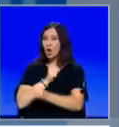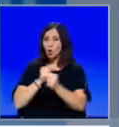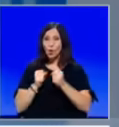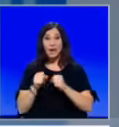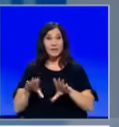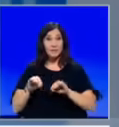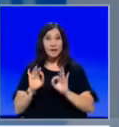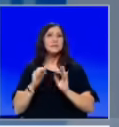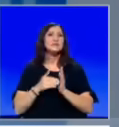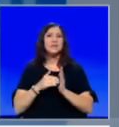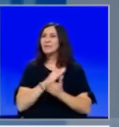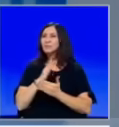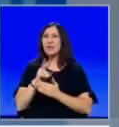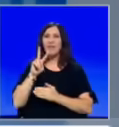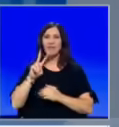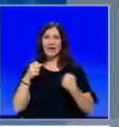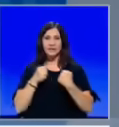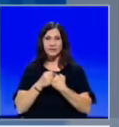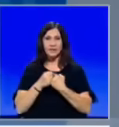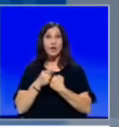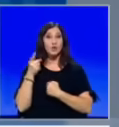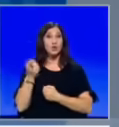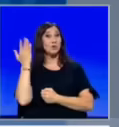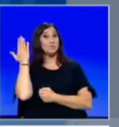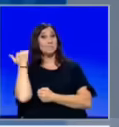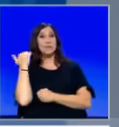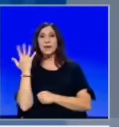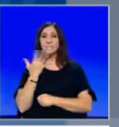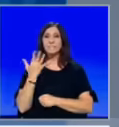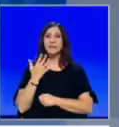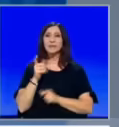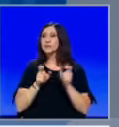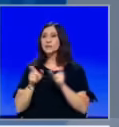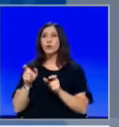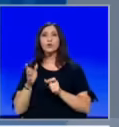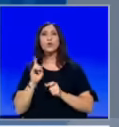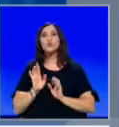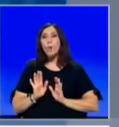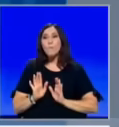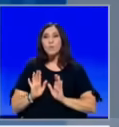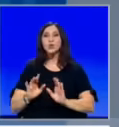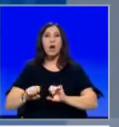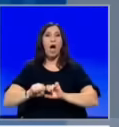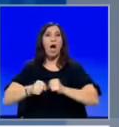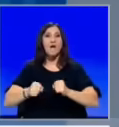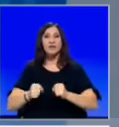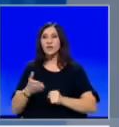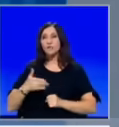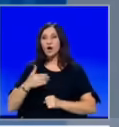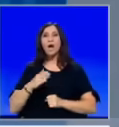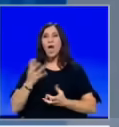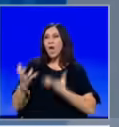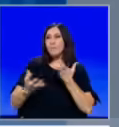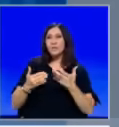е предприета и заради последните два инцидента. Този от миналия петък с пътниците, които бутаха аварирал влак, и пламналият снощи локомотив